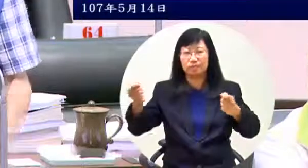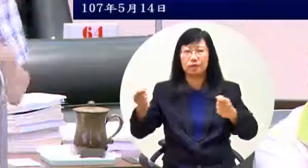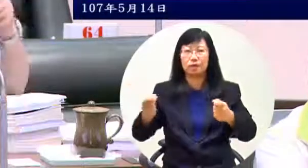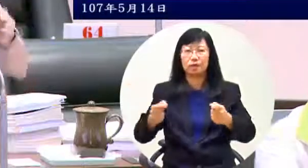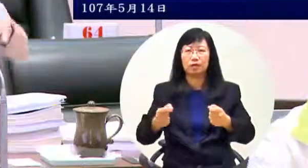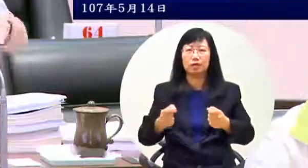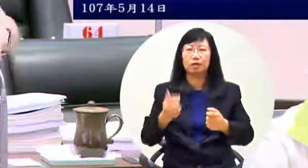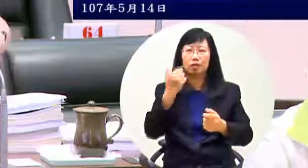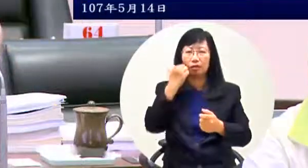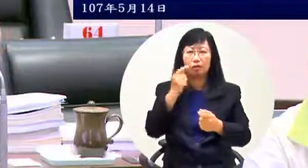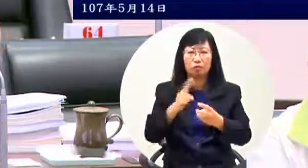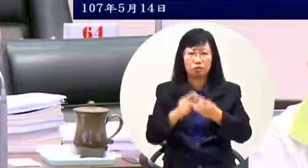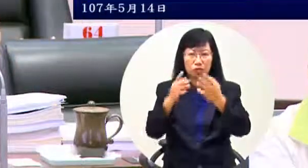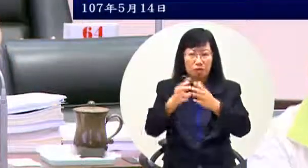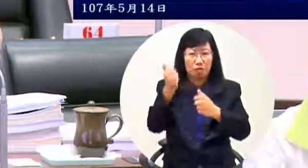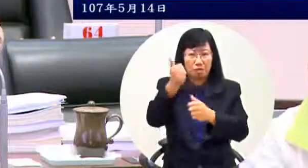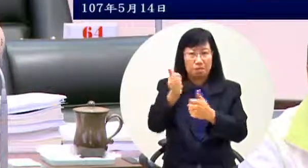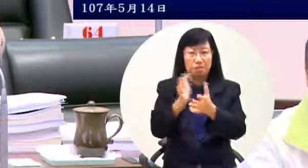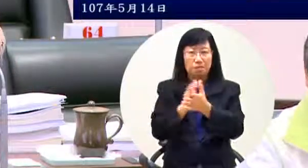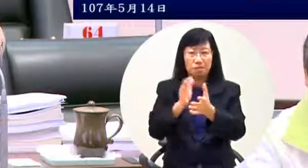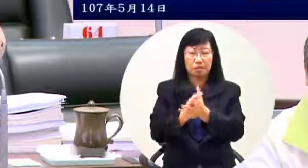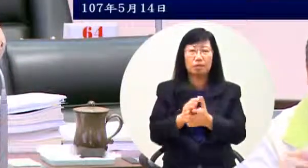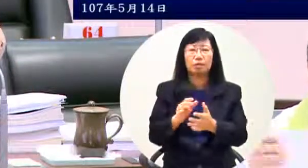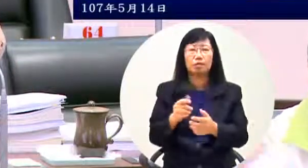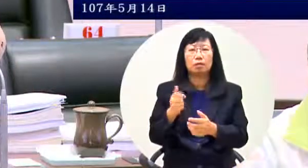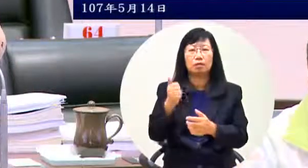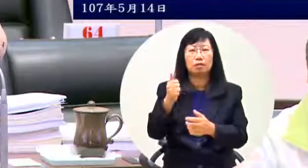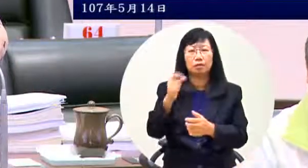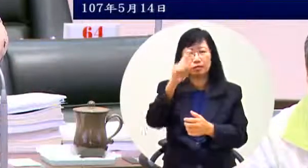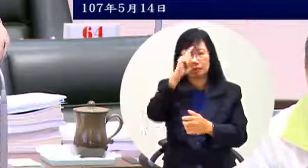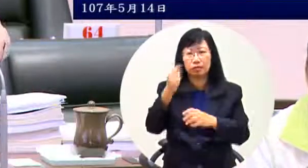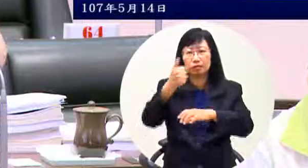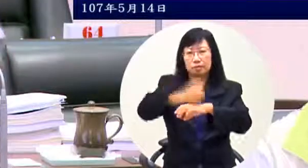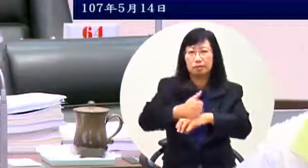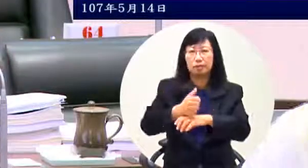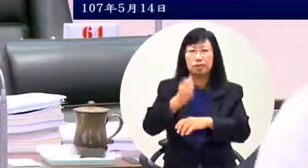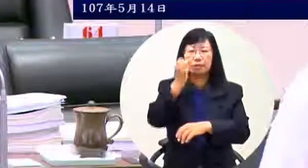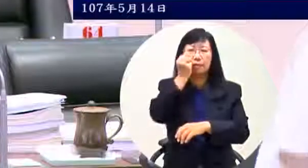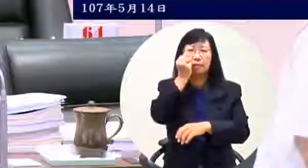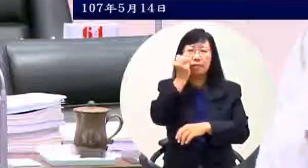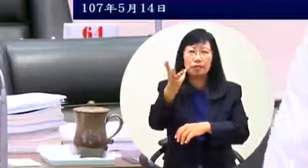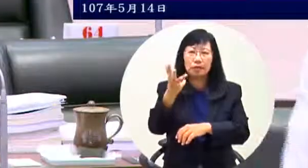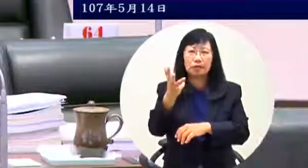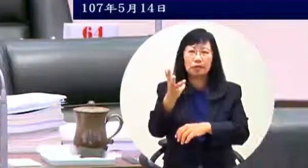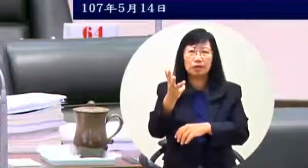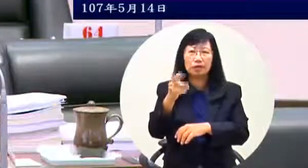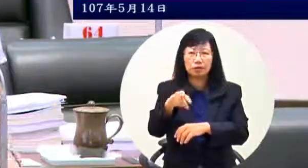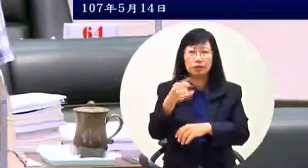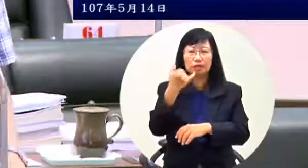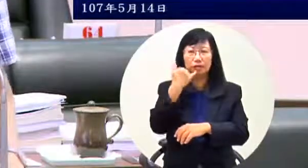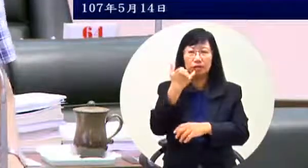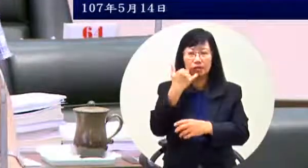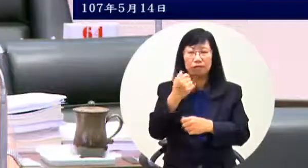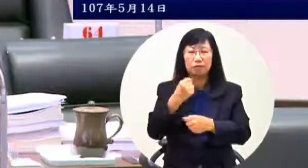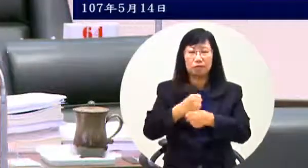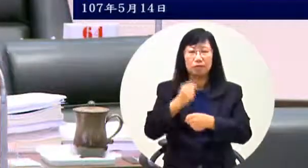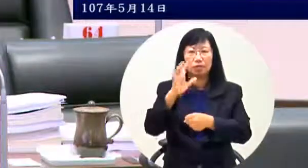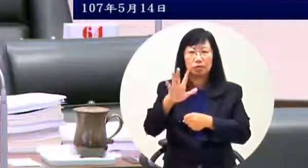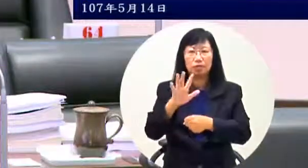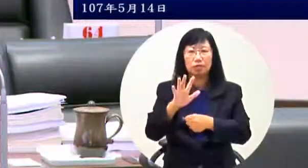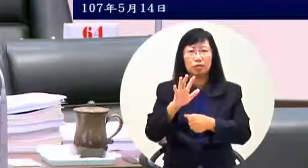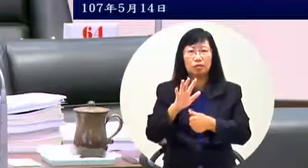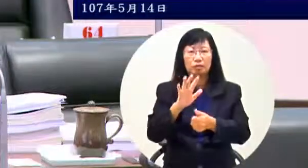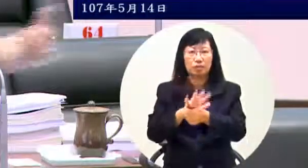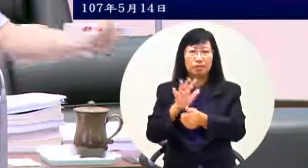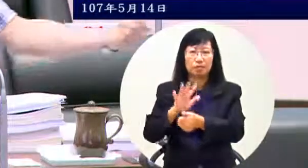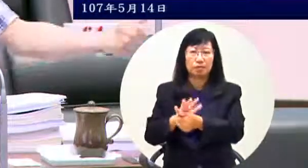在短短的任期之内，8年，能够有所建设。啊，你再发挥像头的你个安